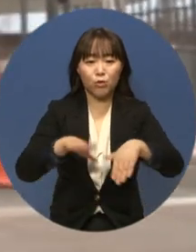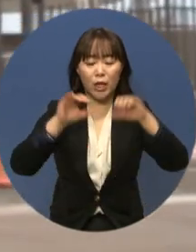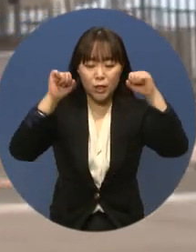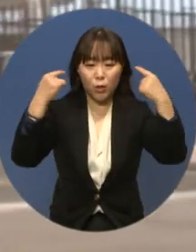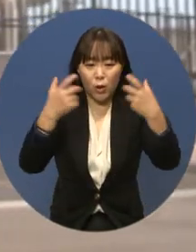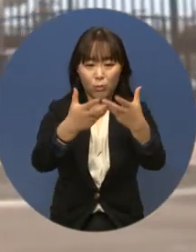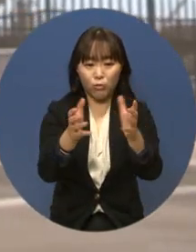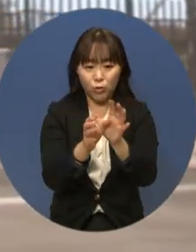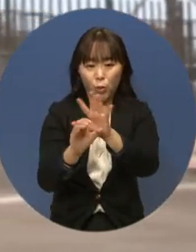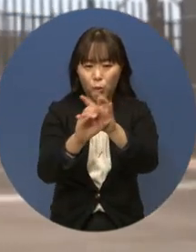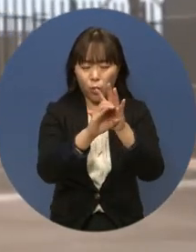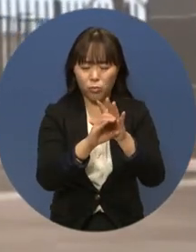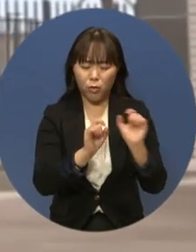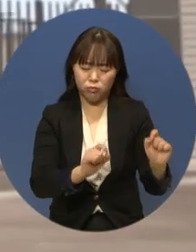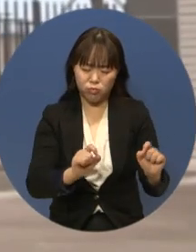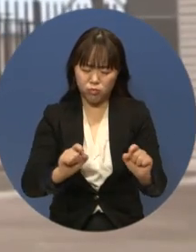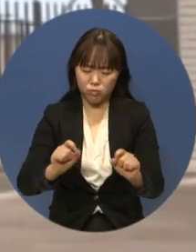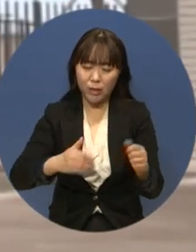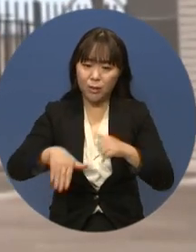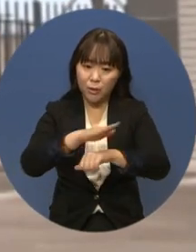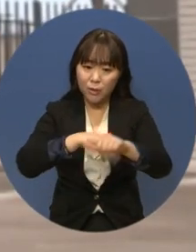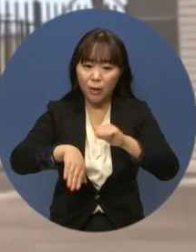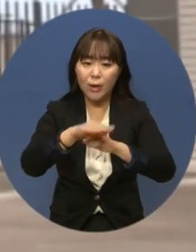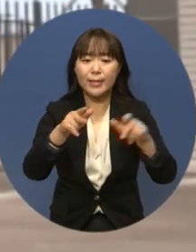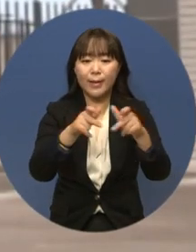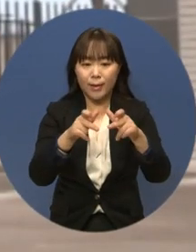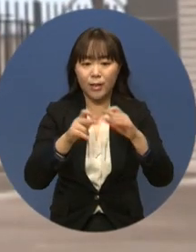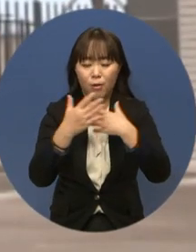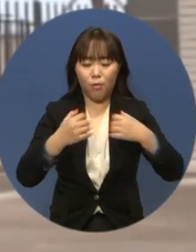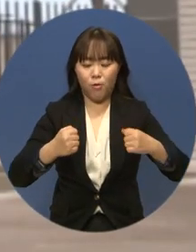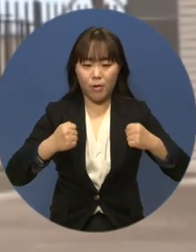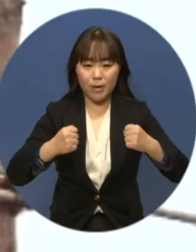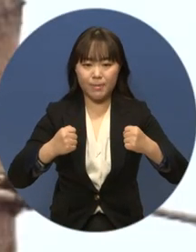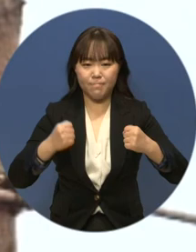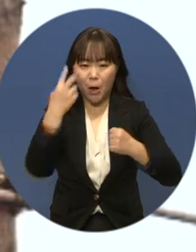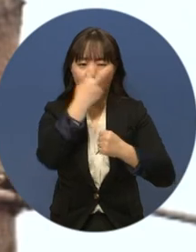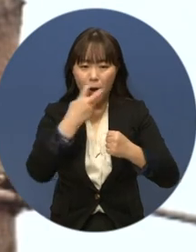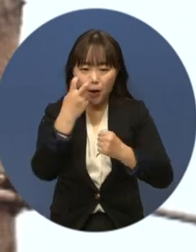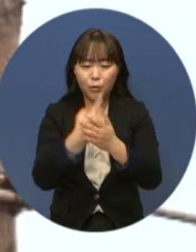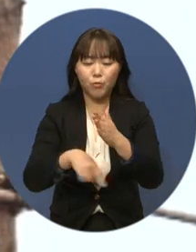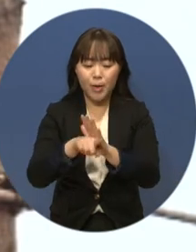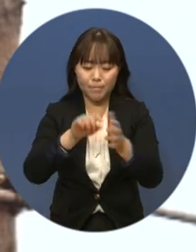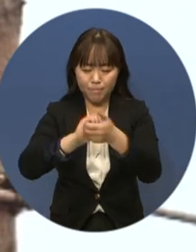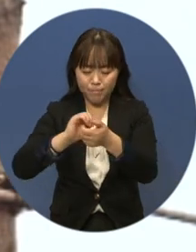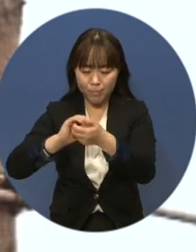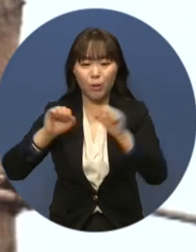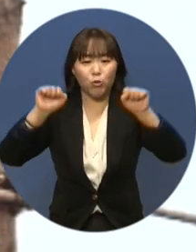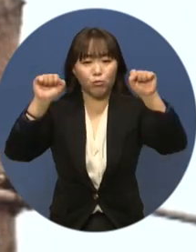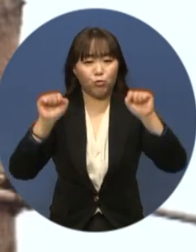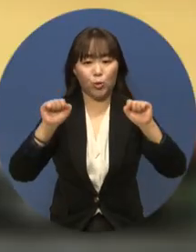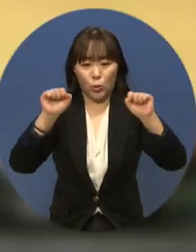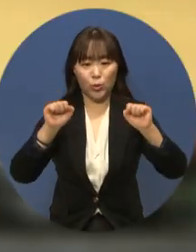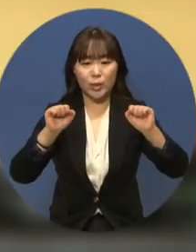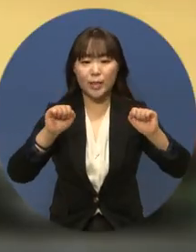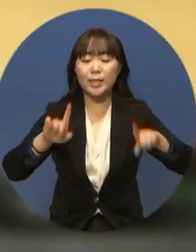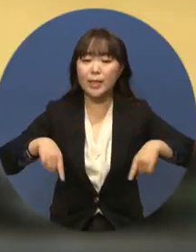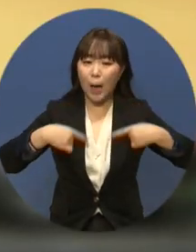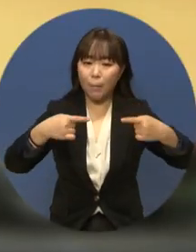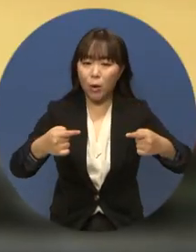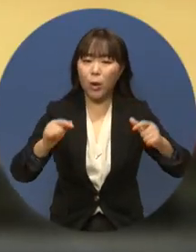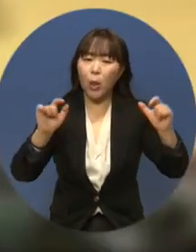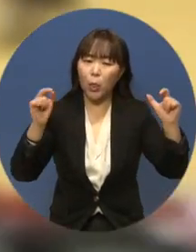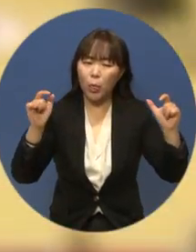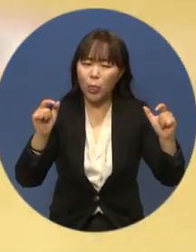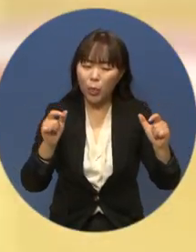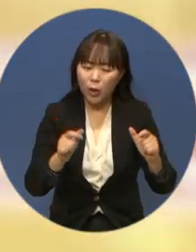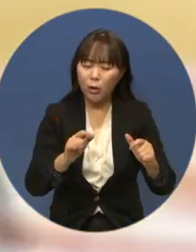문화체육관광부는 코로나19 장기화 속에도 장애인들이 건강과 체력관리를 위한 규칙적 운동으로 참여율이 소폭